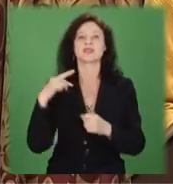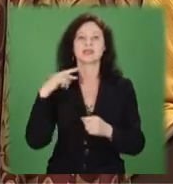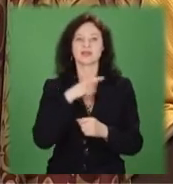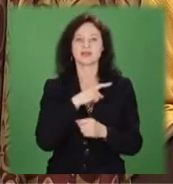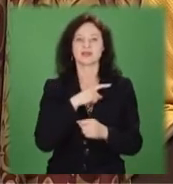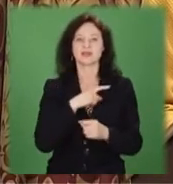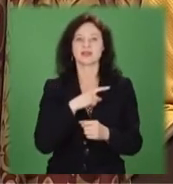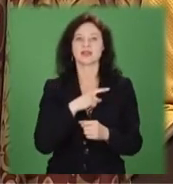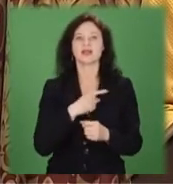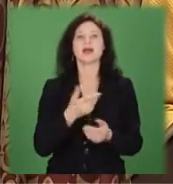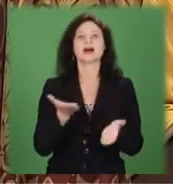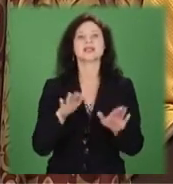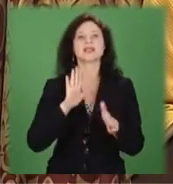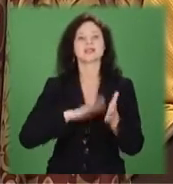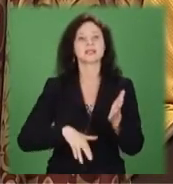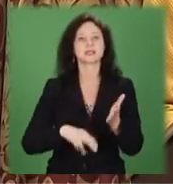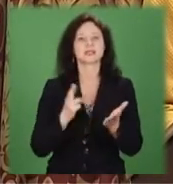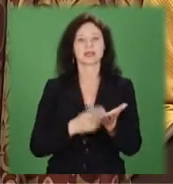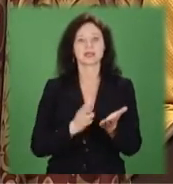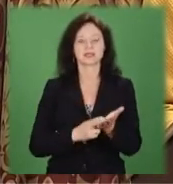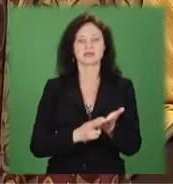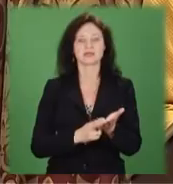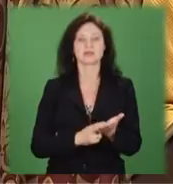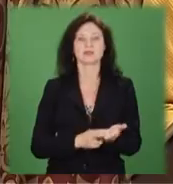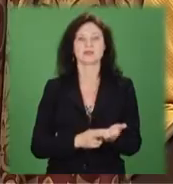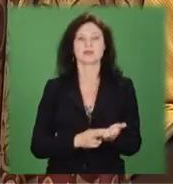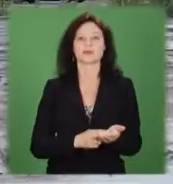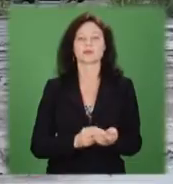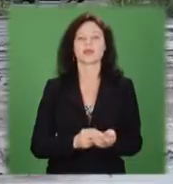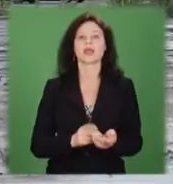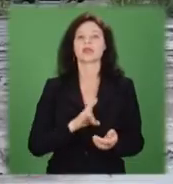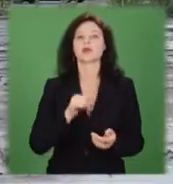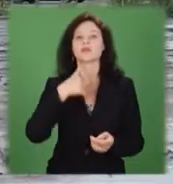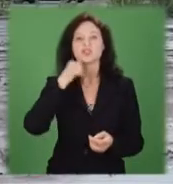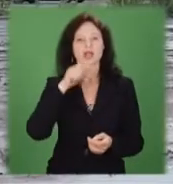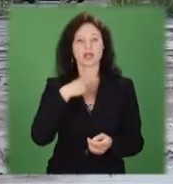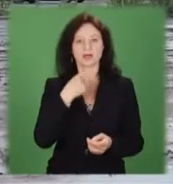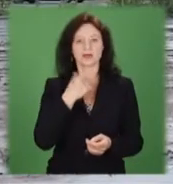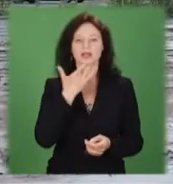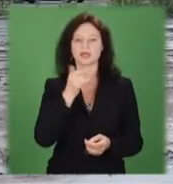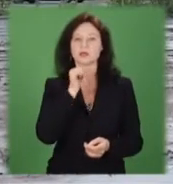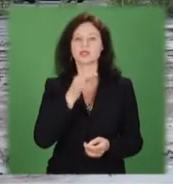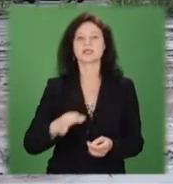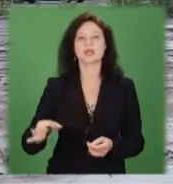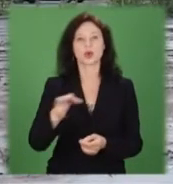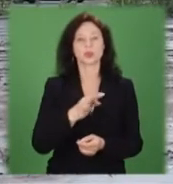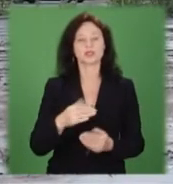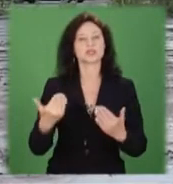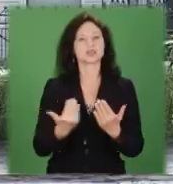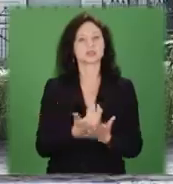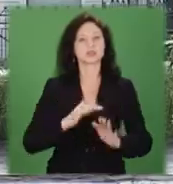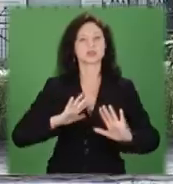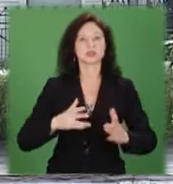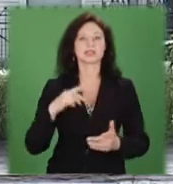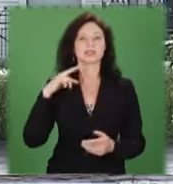вспышек, остались абсолютно безнаказанными даже в административном порядке. Однако вчера, как отмечает Аким Кустанайской области,